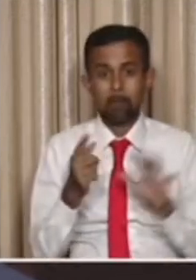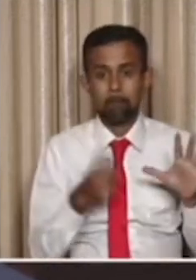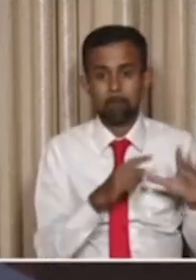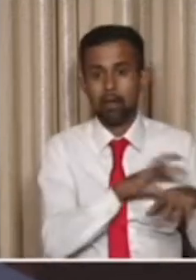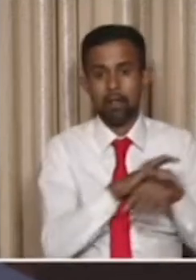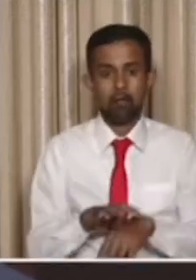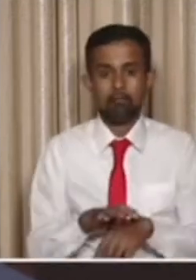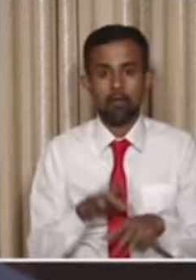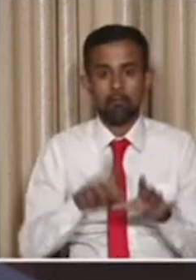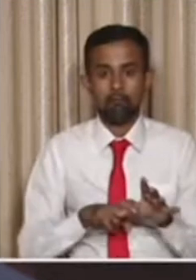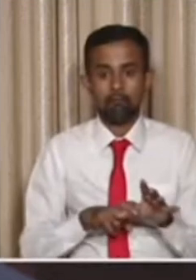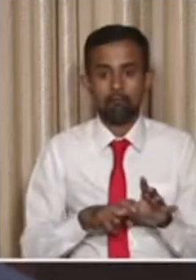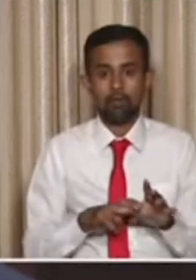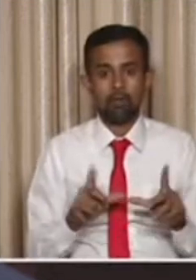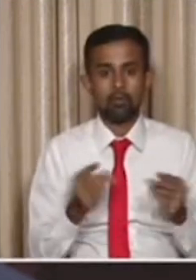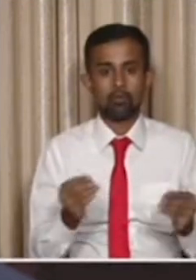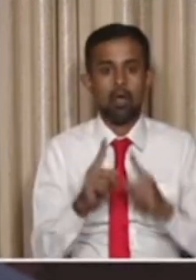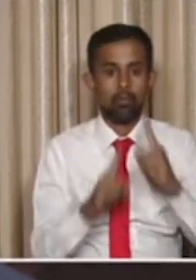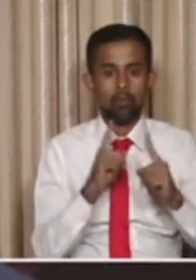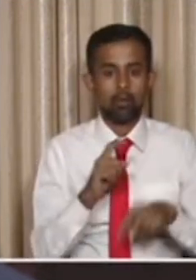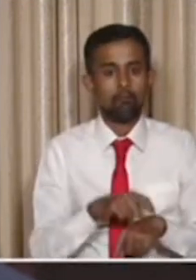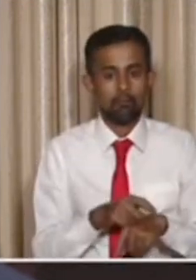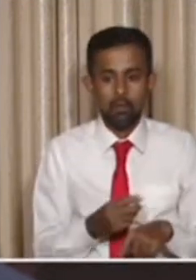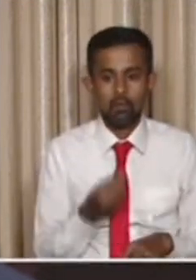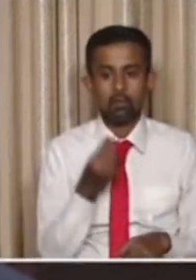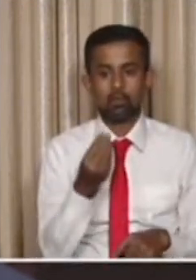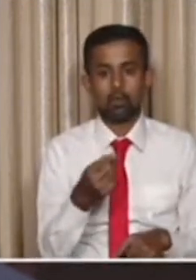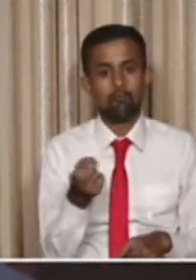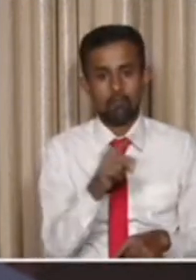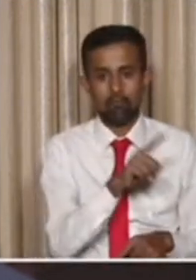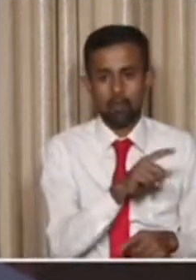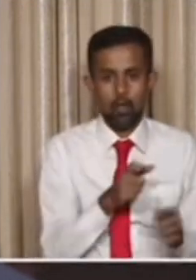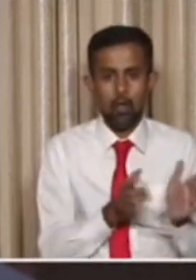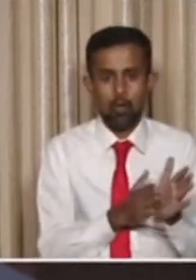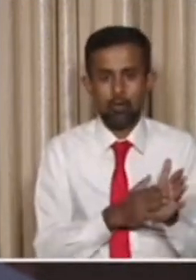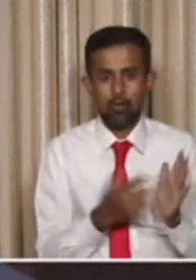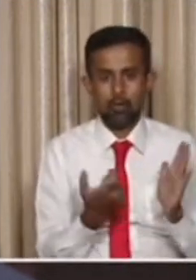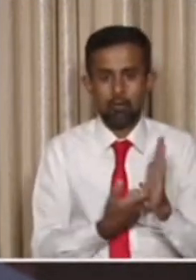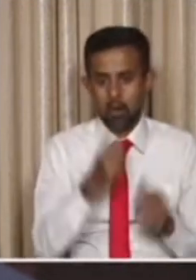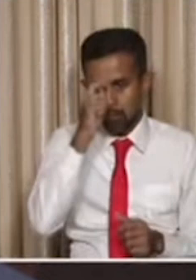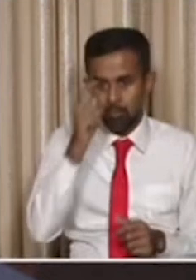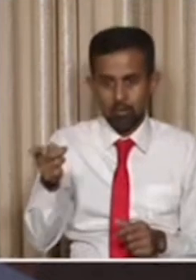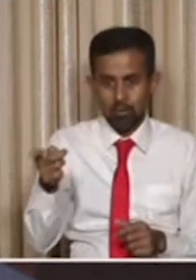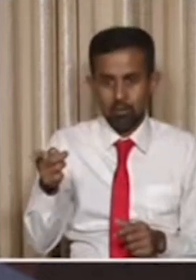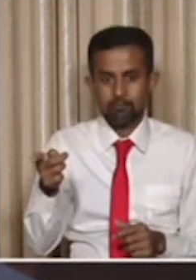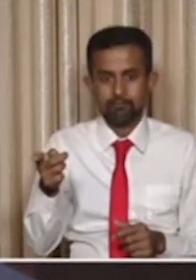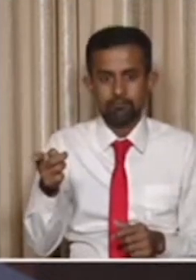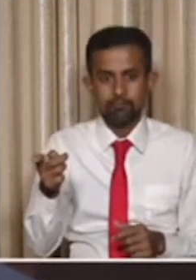ඇවිල්ලා වාඩි වෙන්න අවසරය දුන්නා කතා කරන්න අවසරය දුන්නා. අනික් කමිටු වලත් මං හිතන්නේ මේ රමේෂ් පතිරේල මැතිතුමාත්